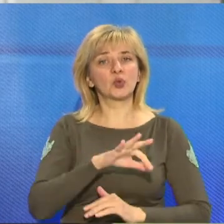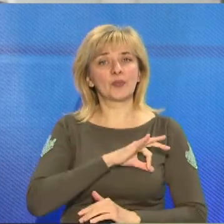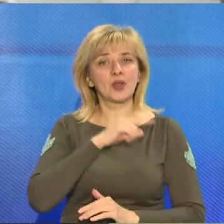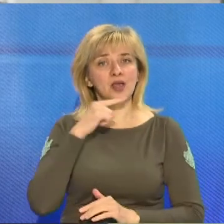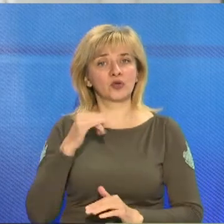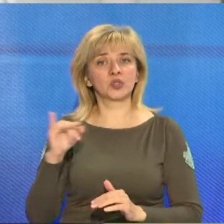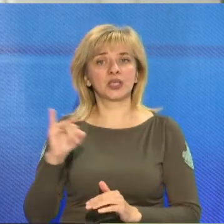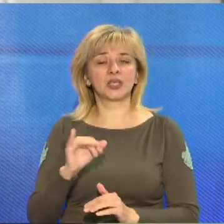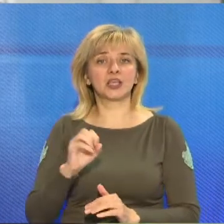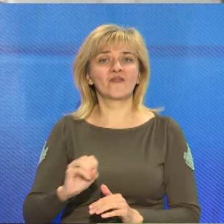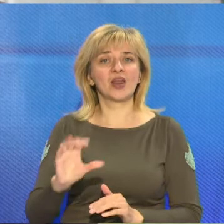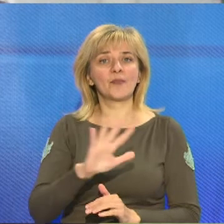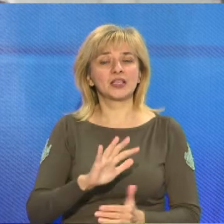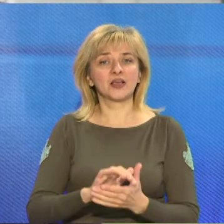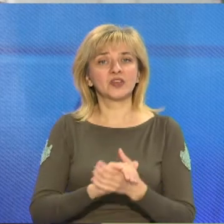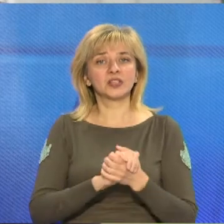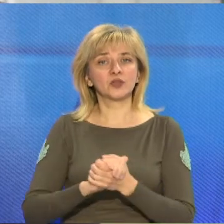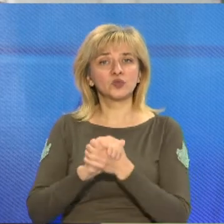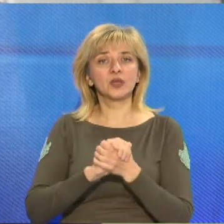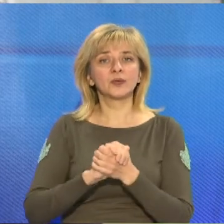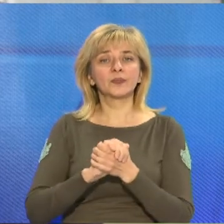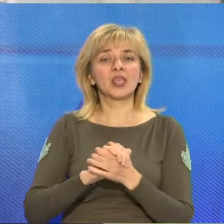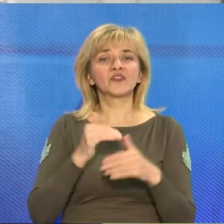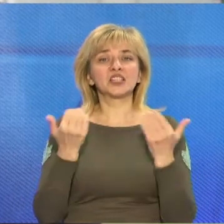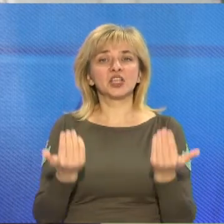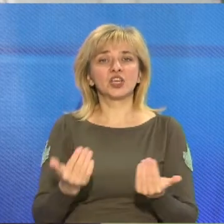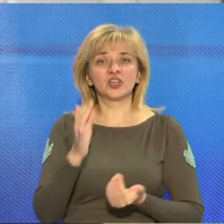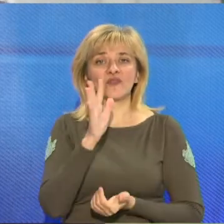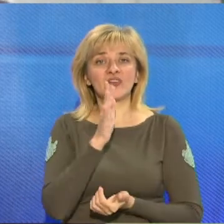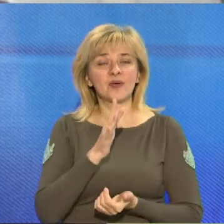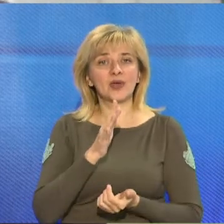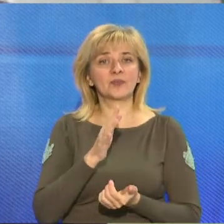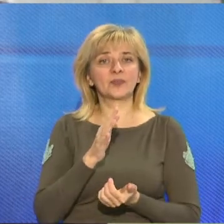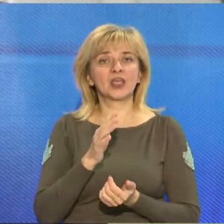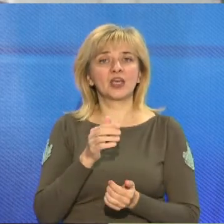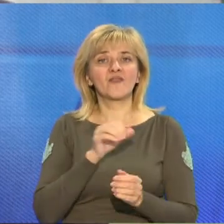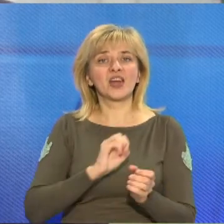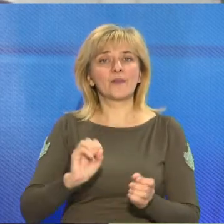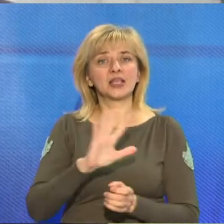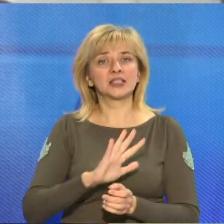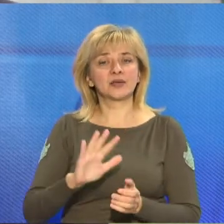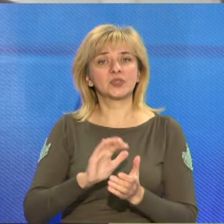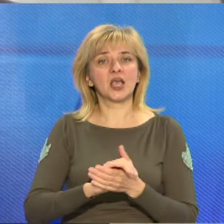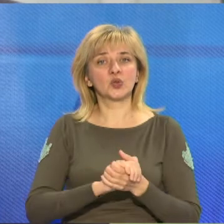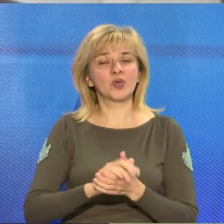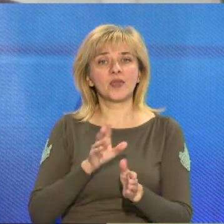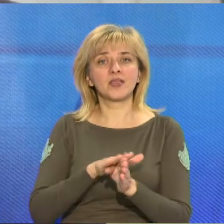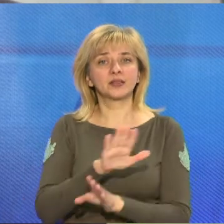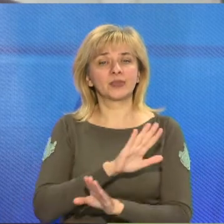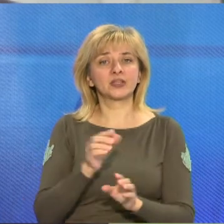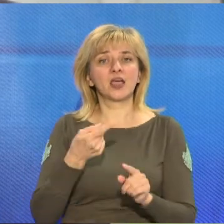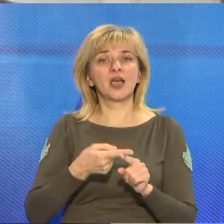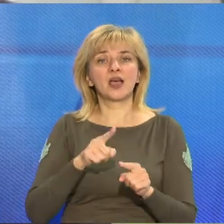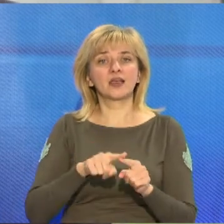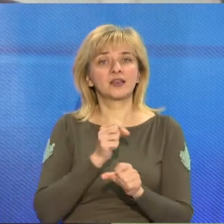территории Европейского Союза, в настоящее время Европейским Союзом не исполняется. При этом они делают это